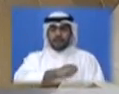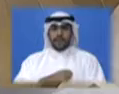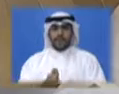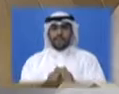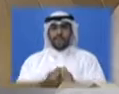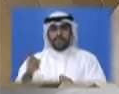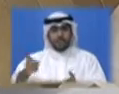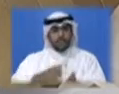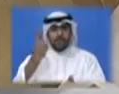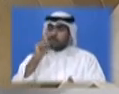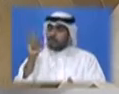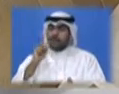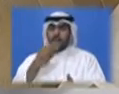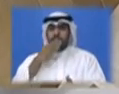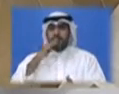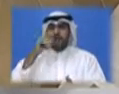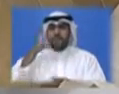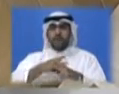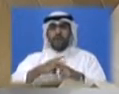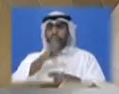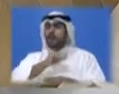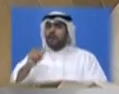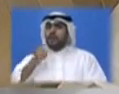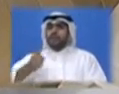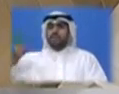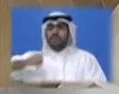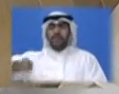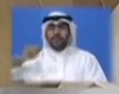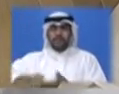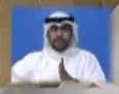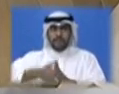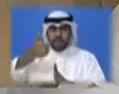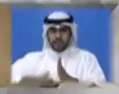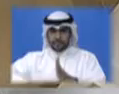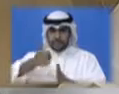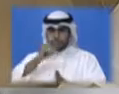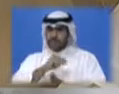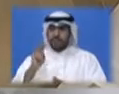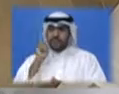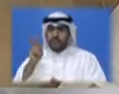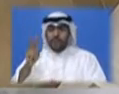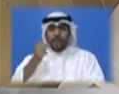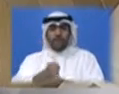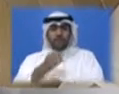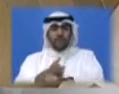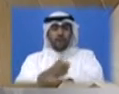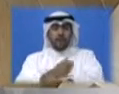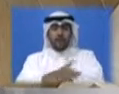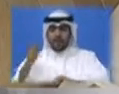ليس بغريب على شباب الكويت وعلى رياضيين، إنما أيضا يترجم